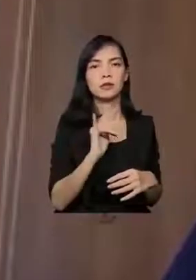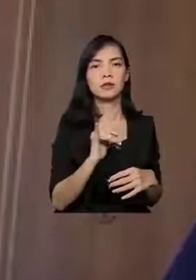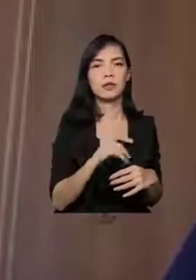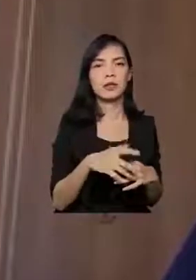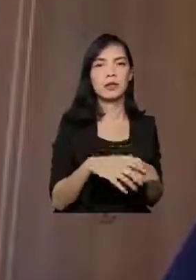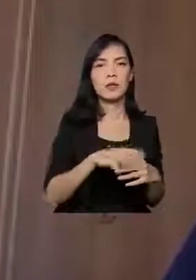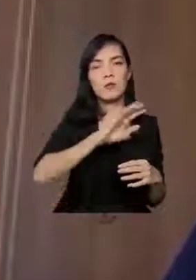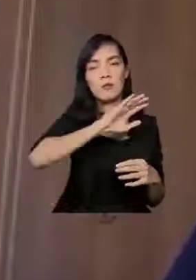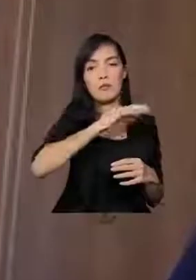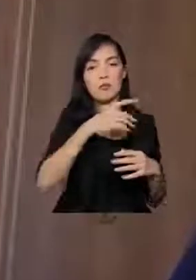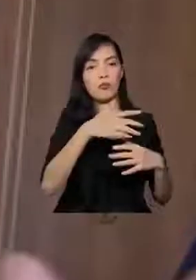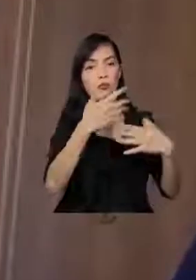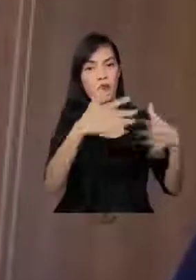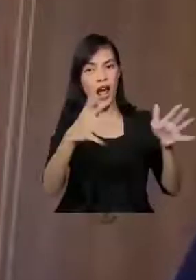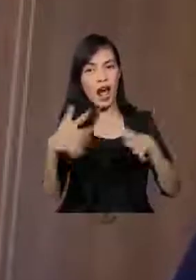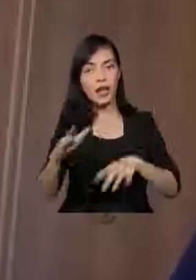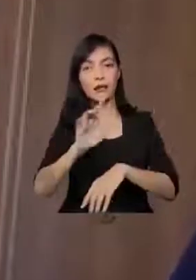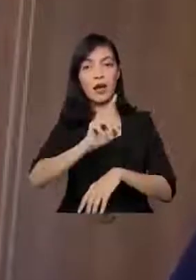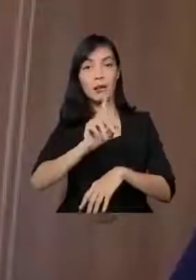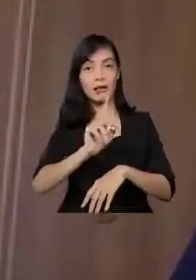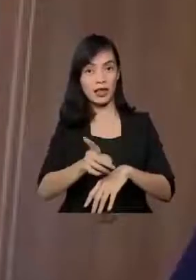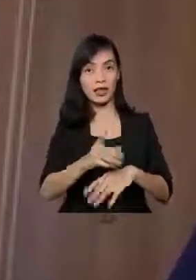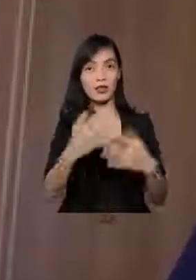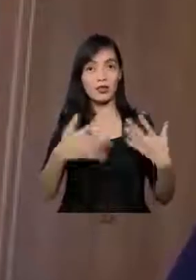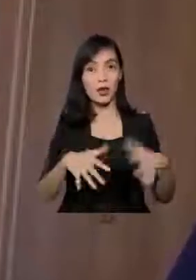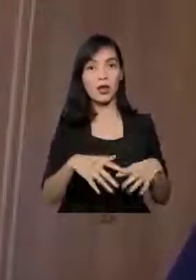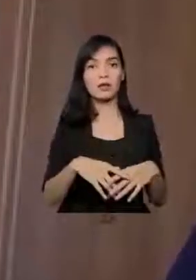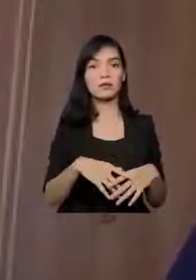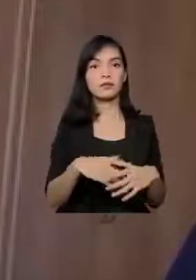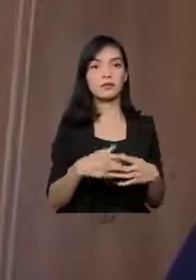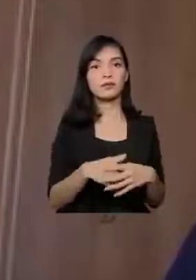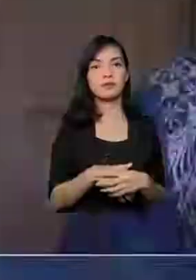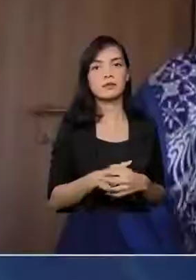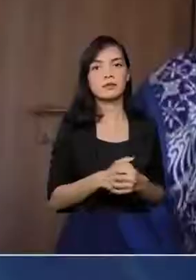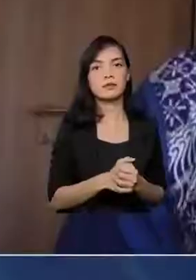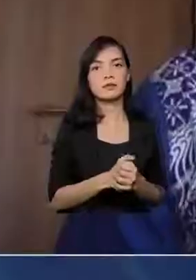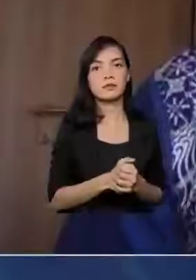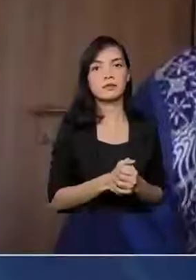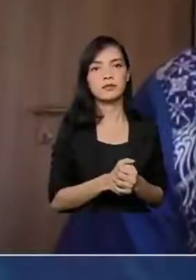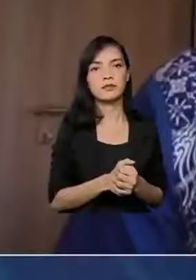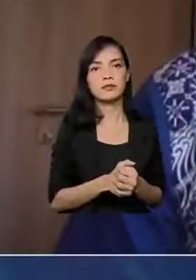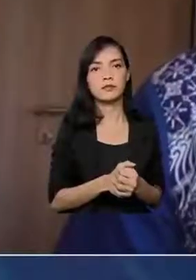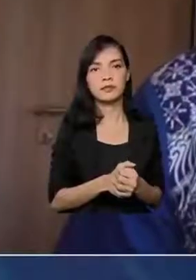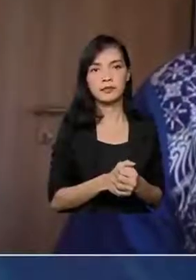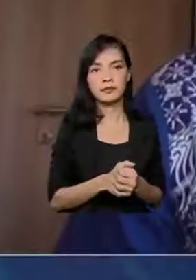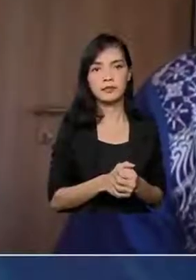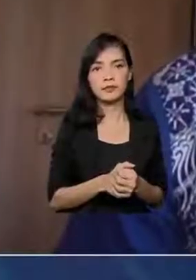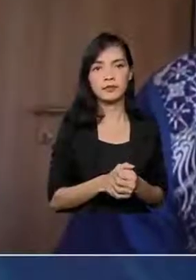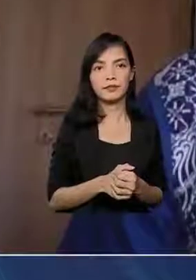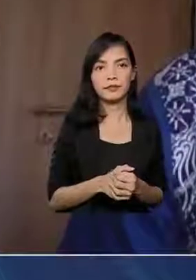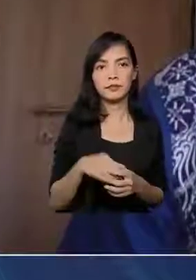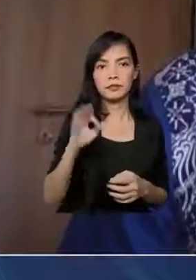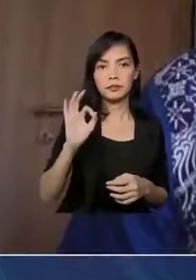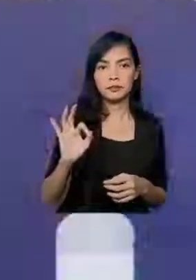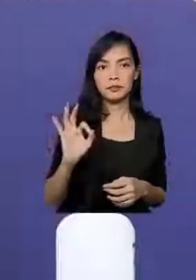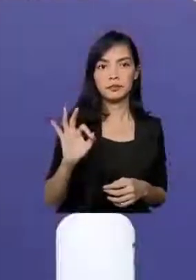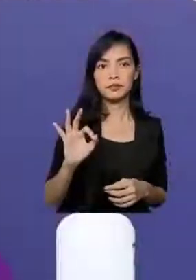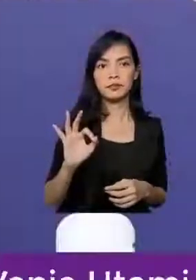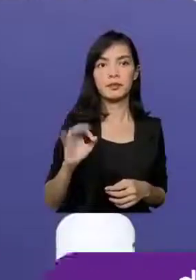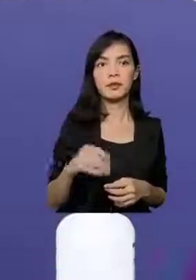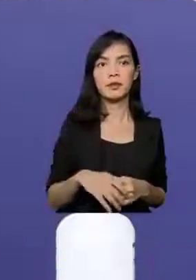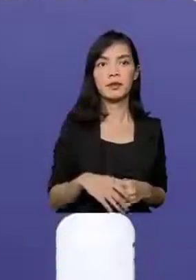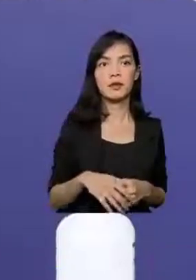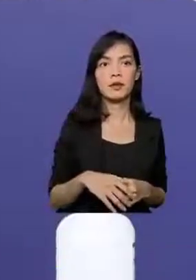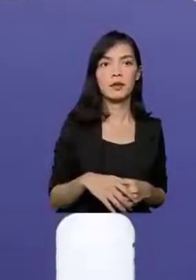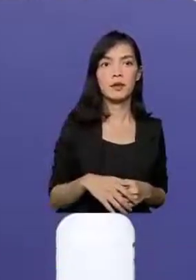dan kalau mau salat sunah silakan dilakukan ditempat masing-masing hakekat naik ke lantai selanjutnya terkait dengan